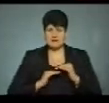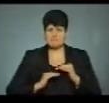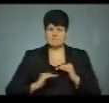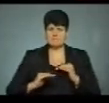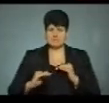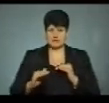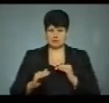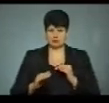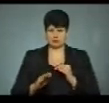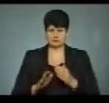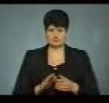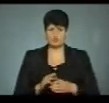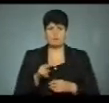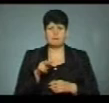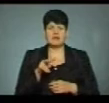4 місяці тому.